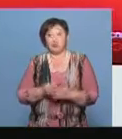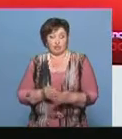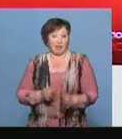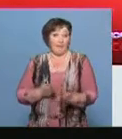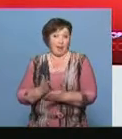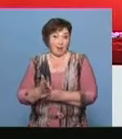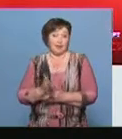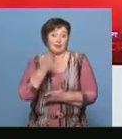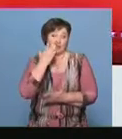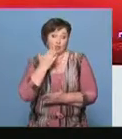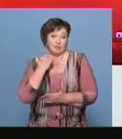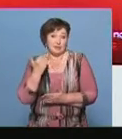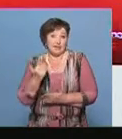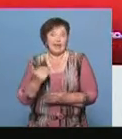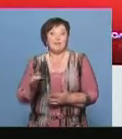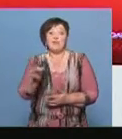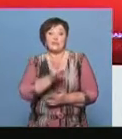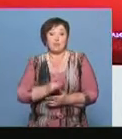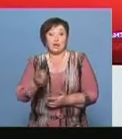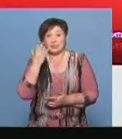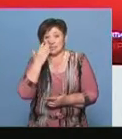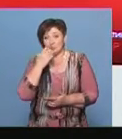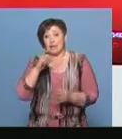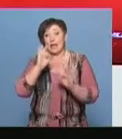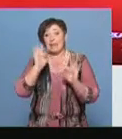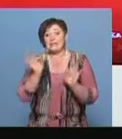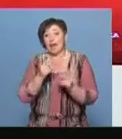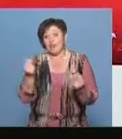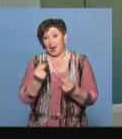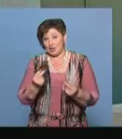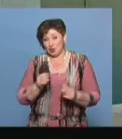в фондохранилище Республиканского музея изобразительных искусств.